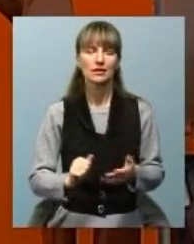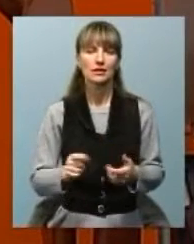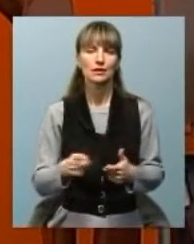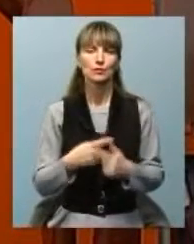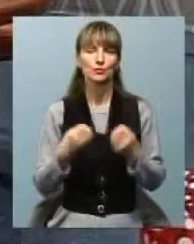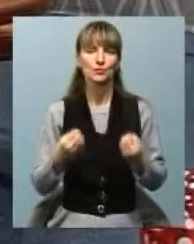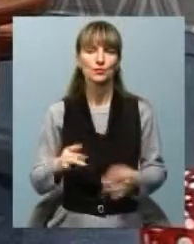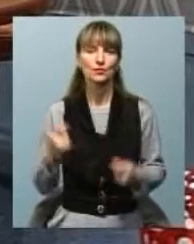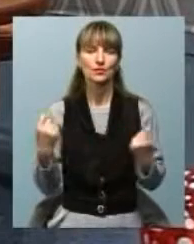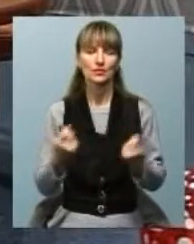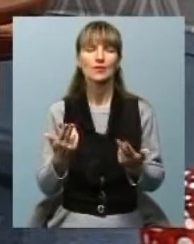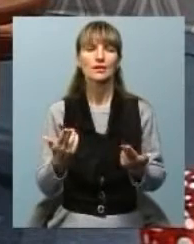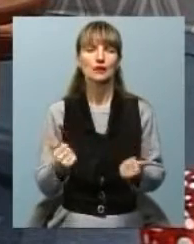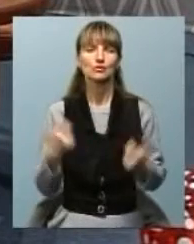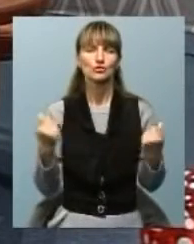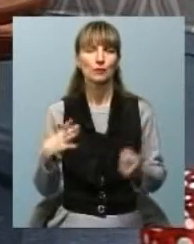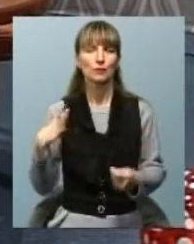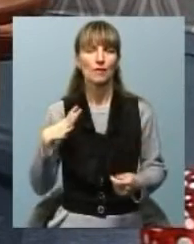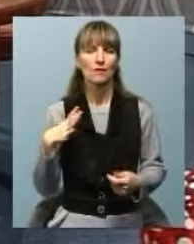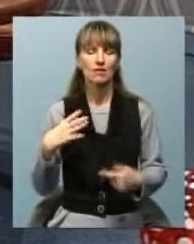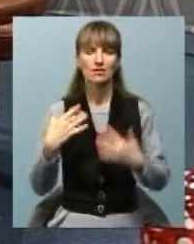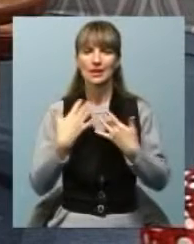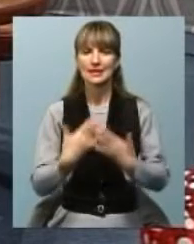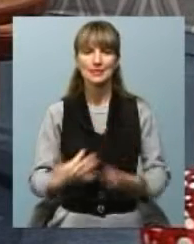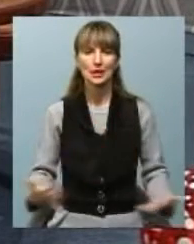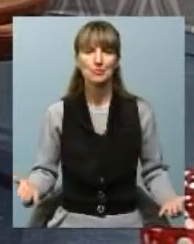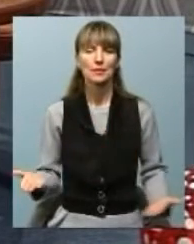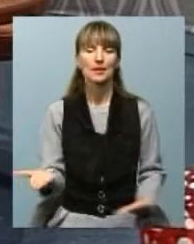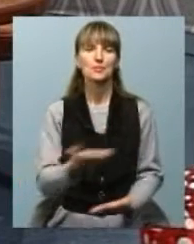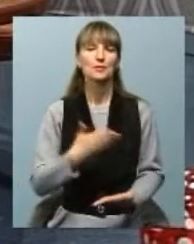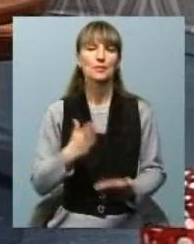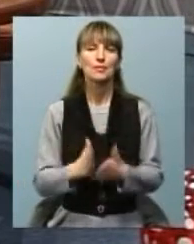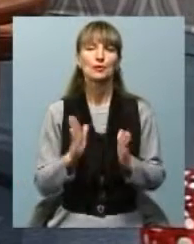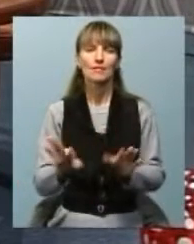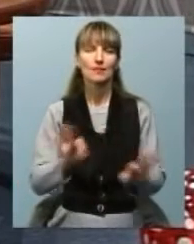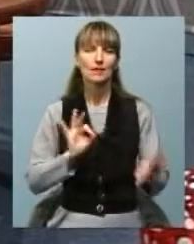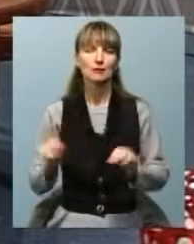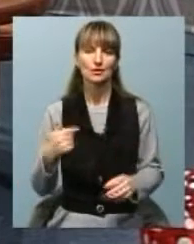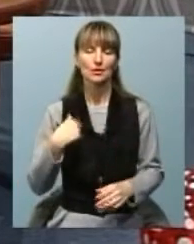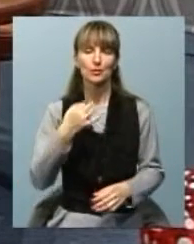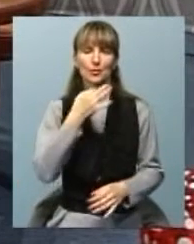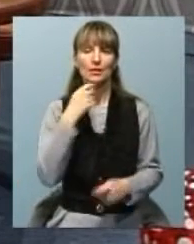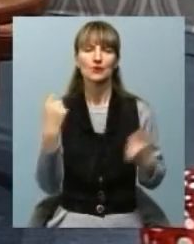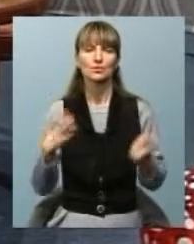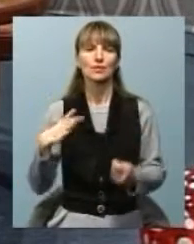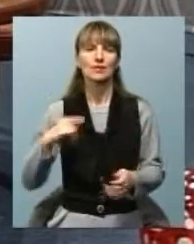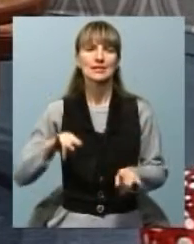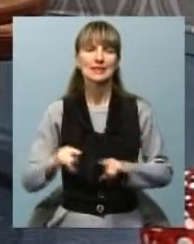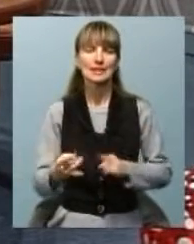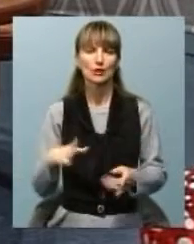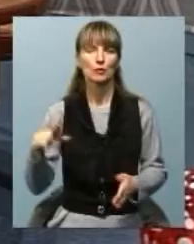джинси. Дійсно, джинси бувають абсолютно різними. Ми маємо тільки вибирати, що нам подобається. Джинси бувають з